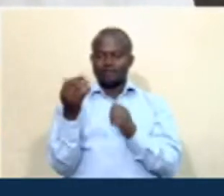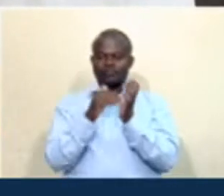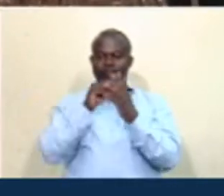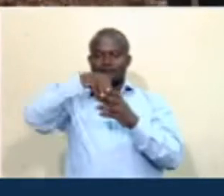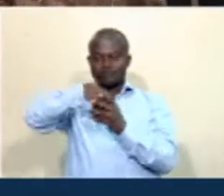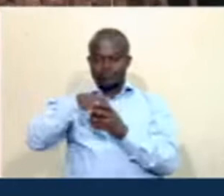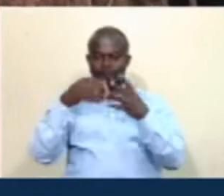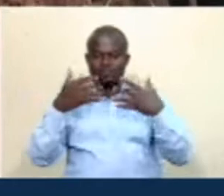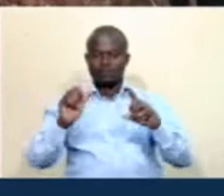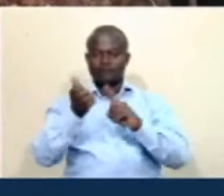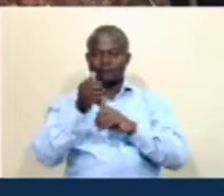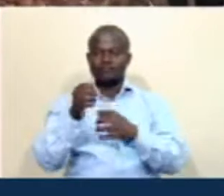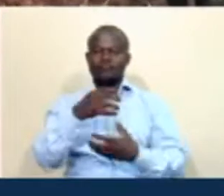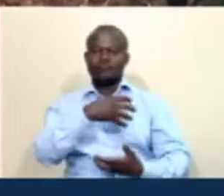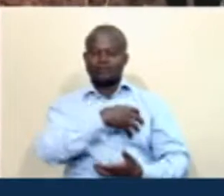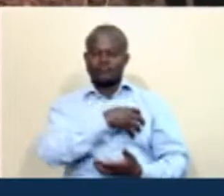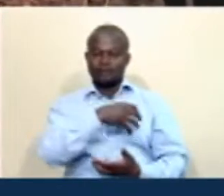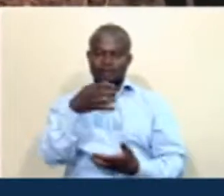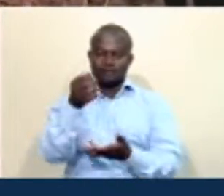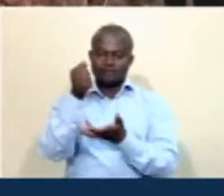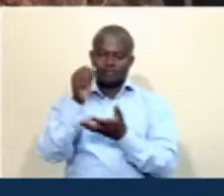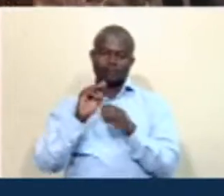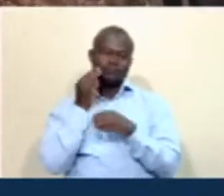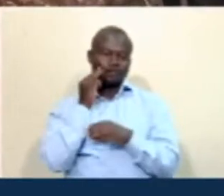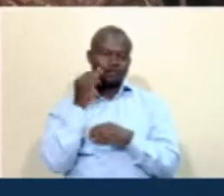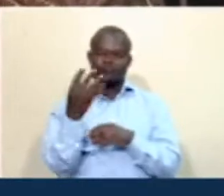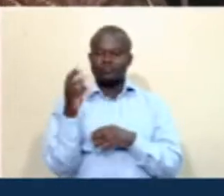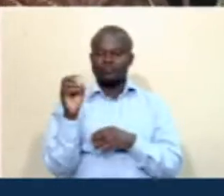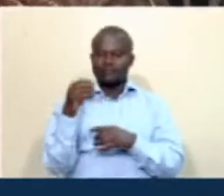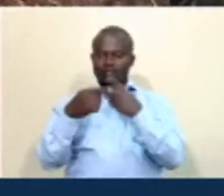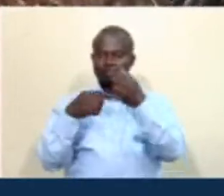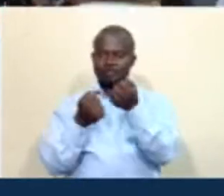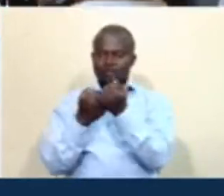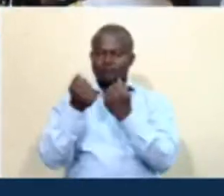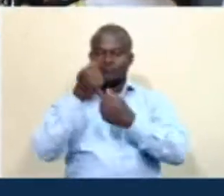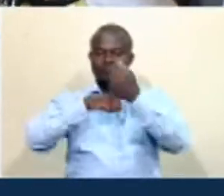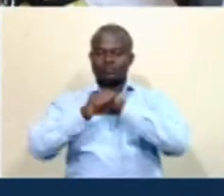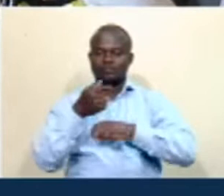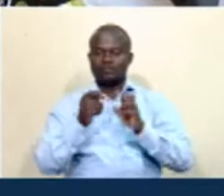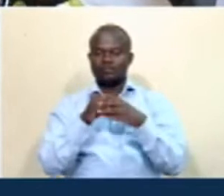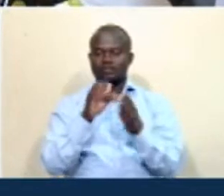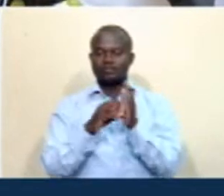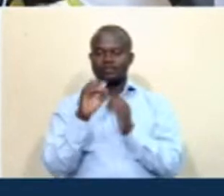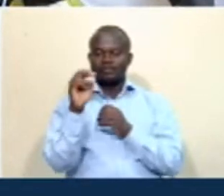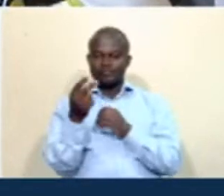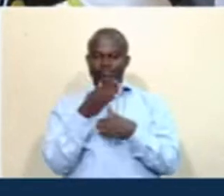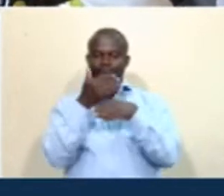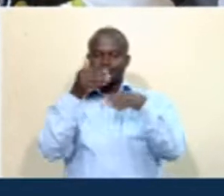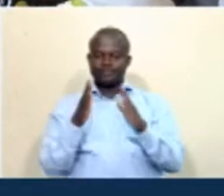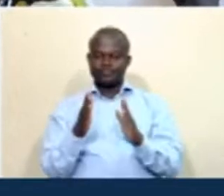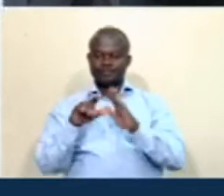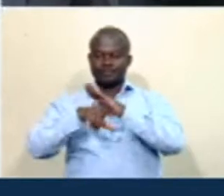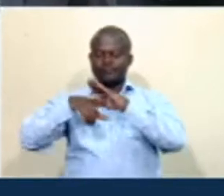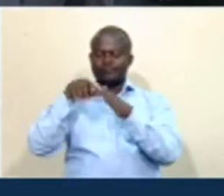abazigize bamaze kugera ku mari shingiro y'amafaranga y'u Rwanda agera kuri miliyoni 400 mu gukomeza gushyigikira ibikorwa ndetse mu cyiciro cya kabiri. Minisitiri w'ubutegetsi